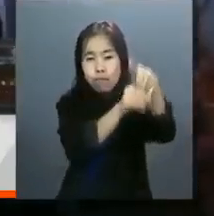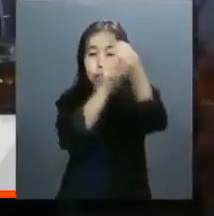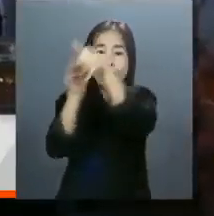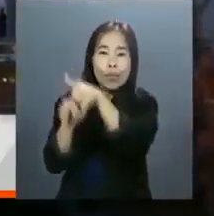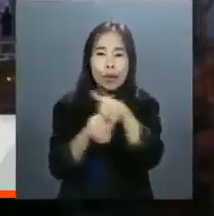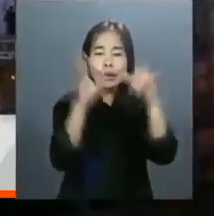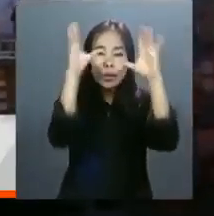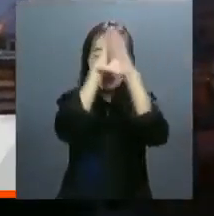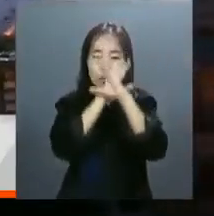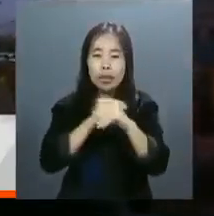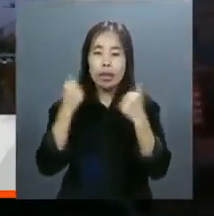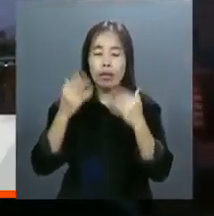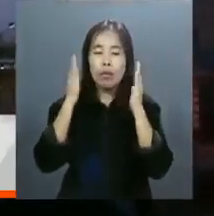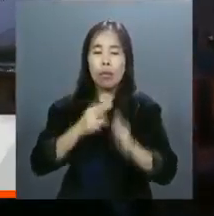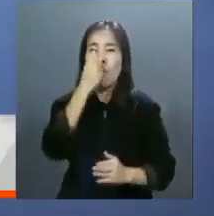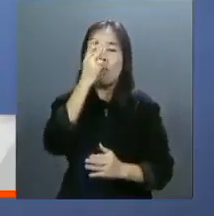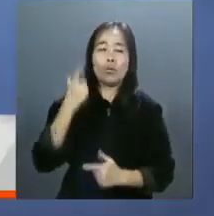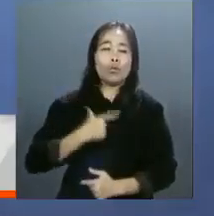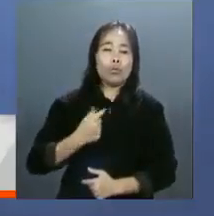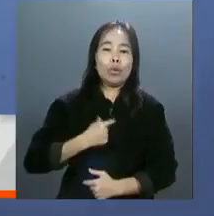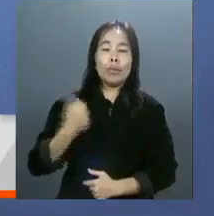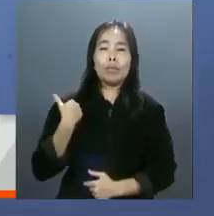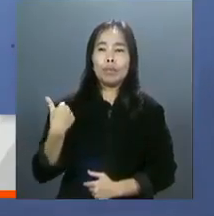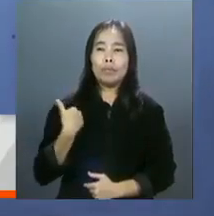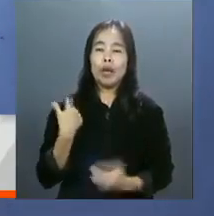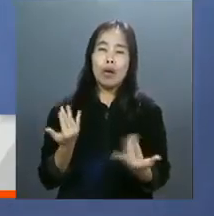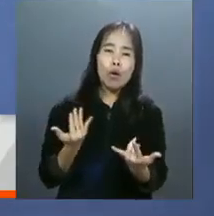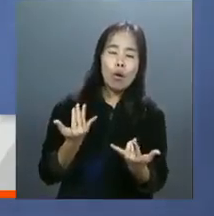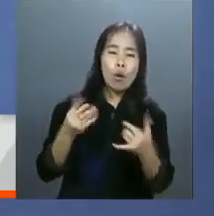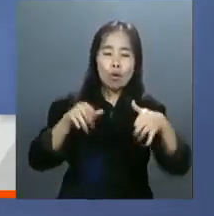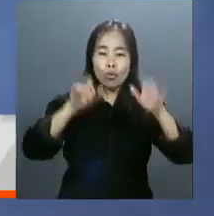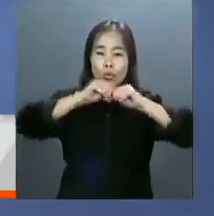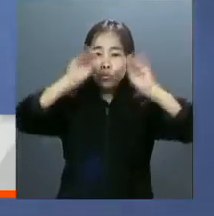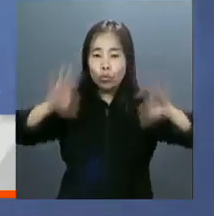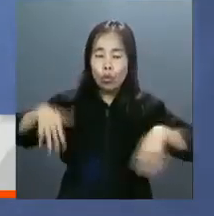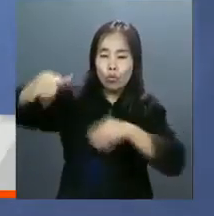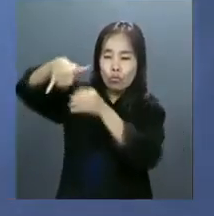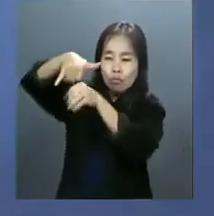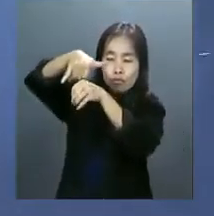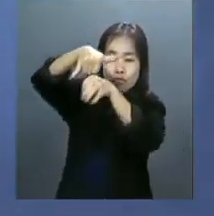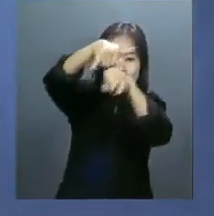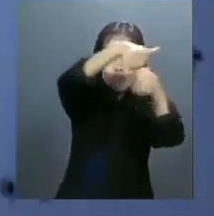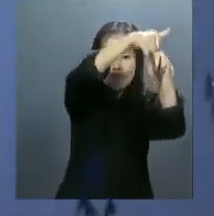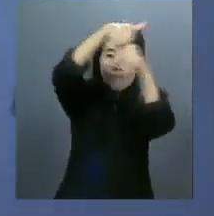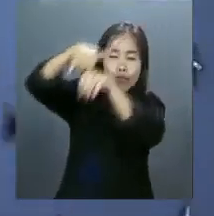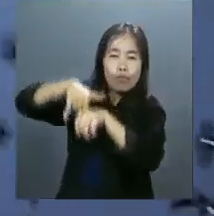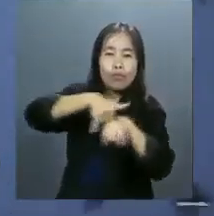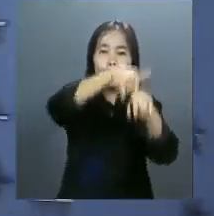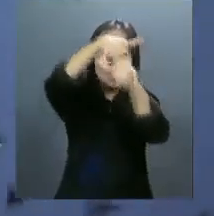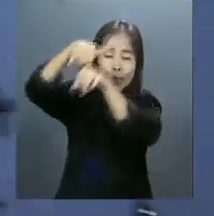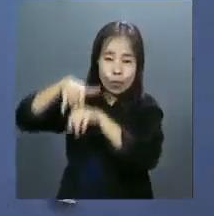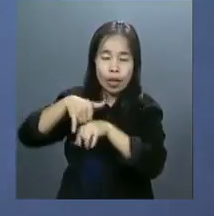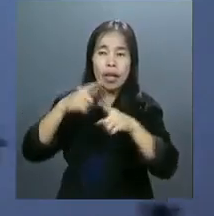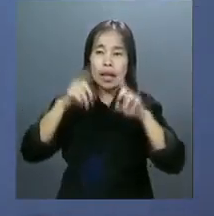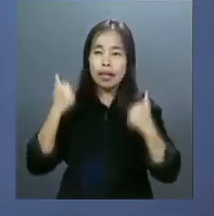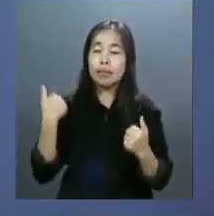ำคืนสร้างความตื่นตาตื่นใจให้กับชาวเมืองที่มารอชมฝูงนกพิราบโบยบินท่ามกลางแสงไฟระยิบระยับบนท้องฟ้า